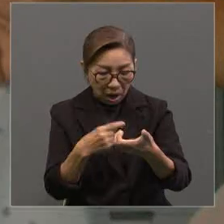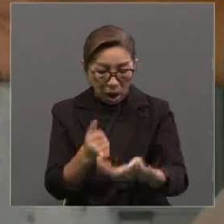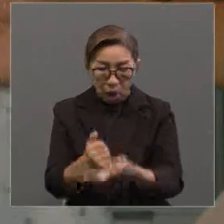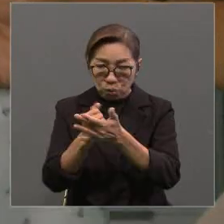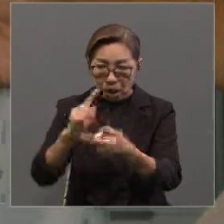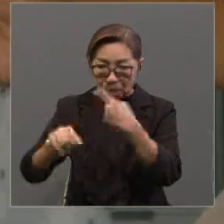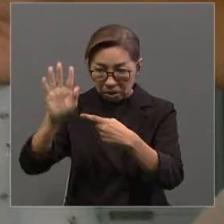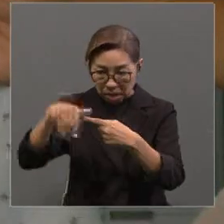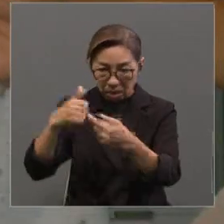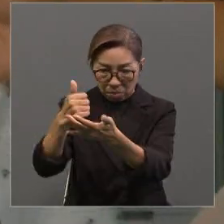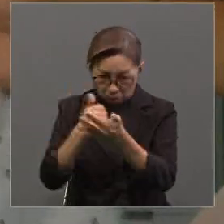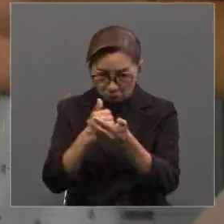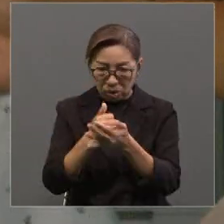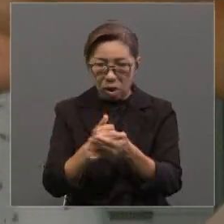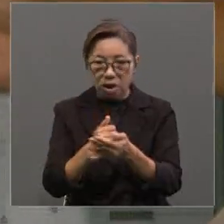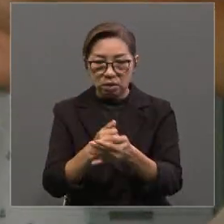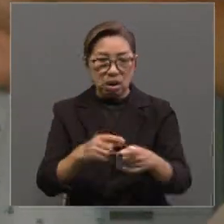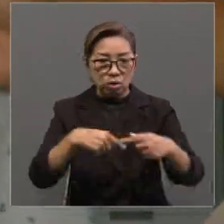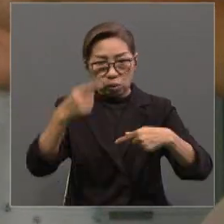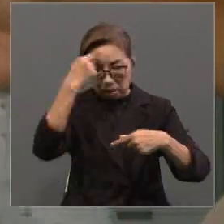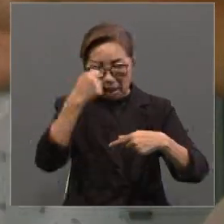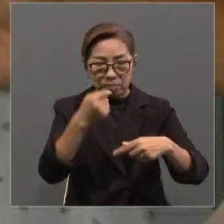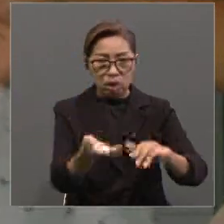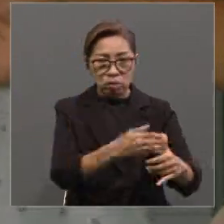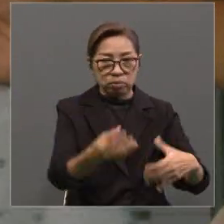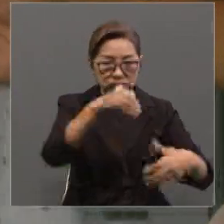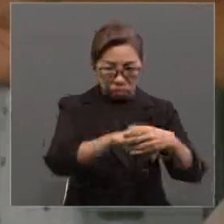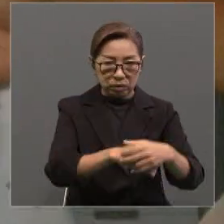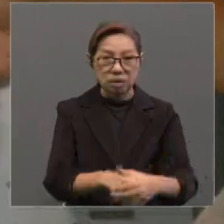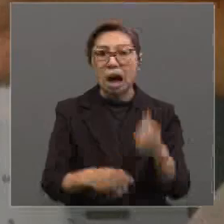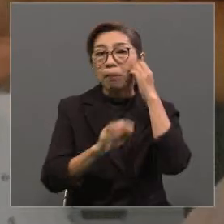ร อแอปของผู้ต้องหาจะกู้ได้นะไปดูเลย